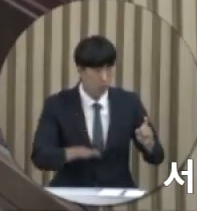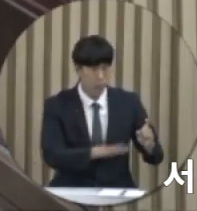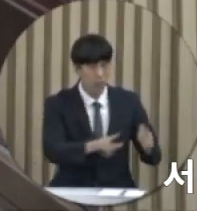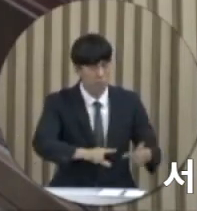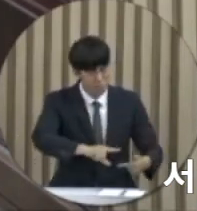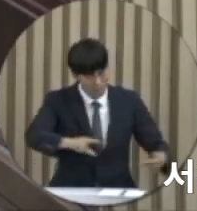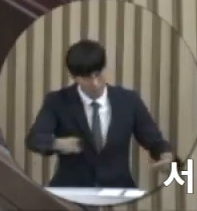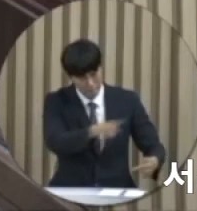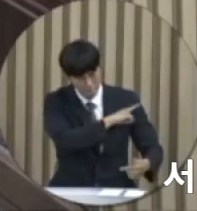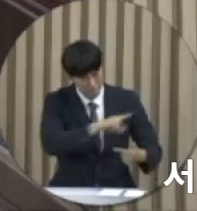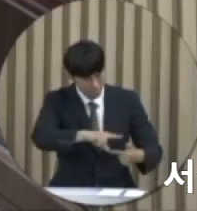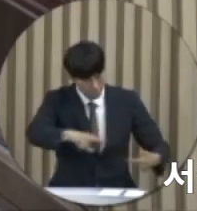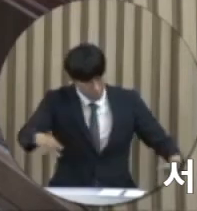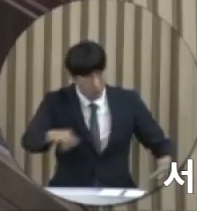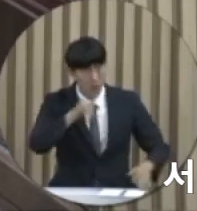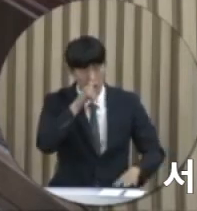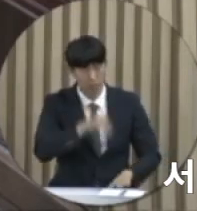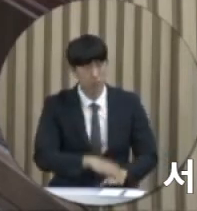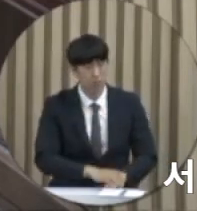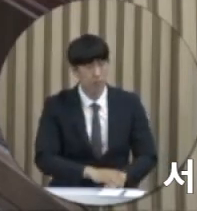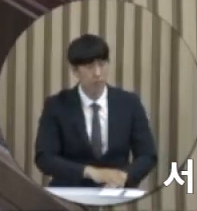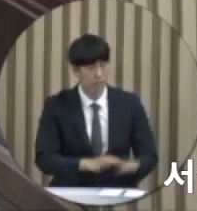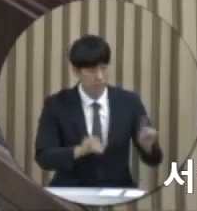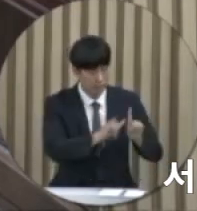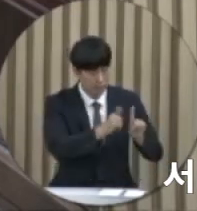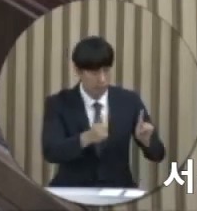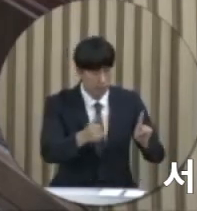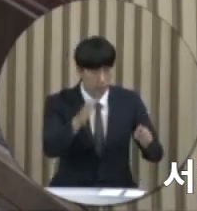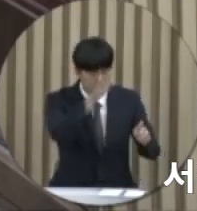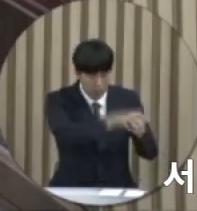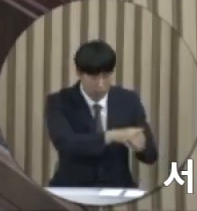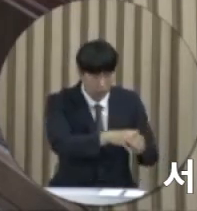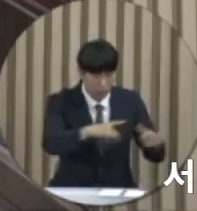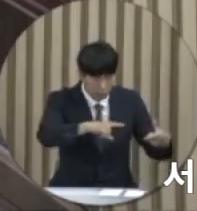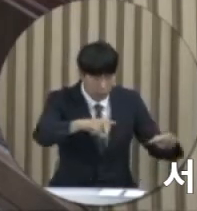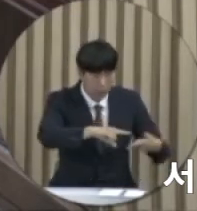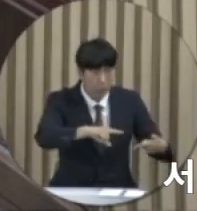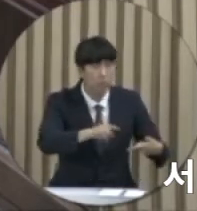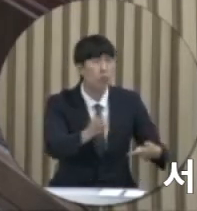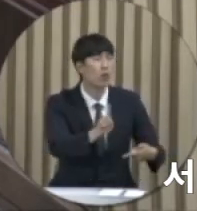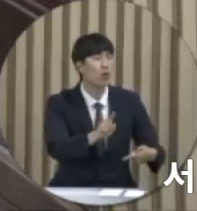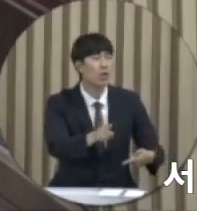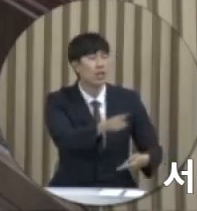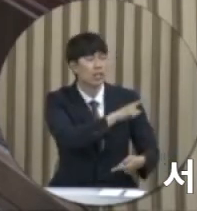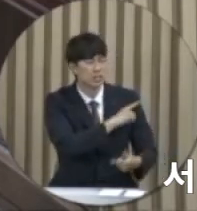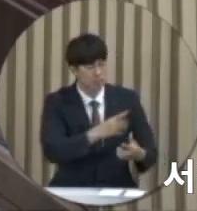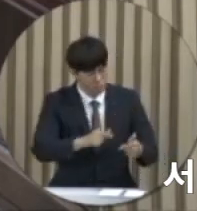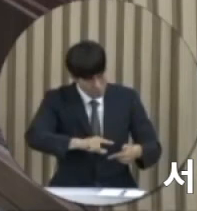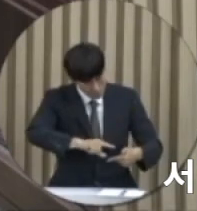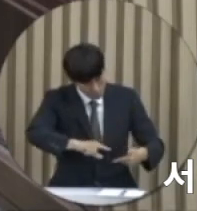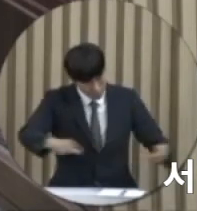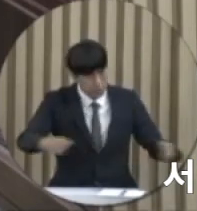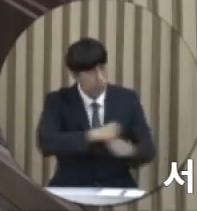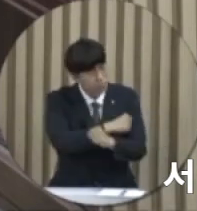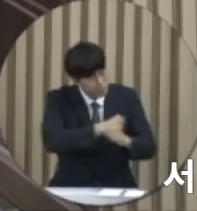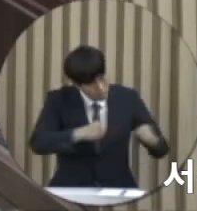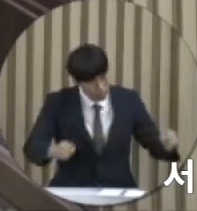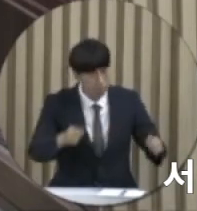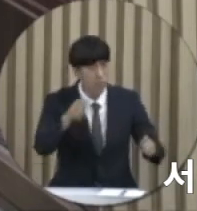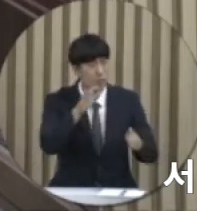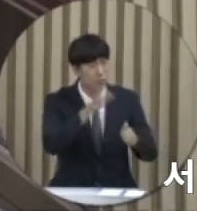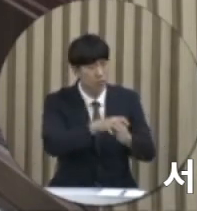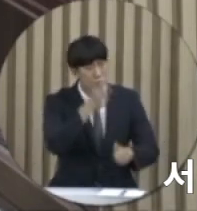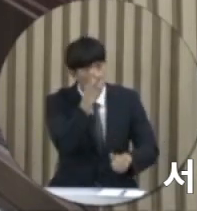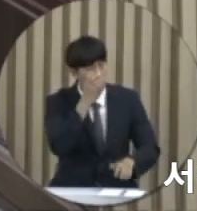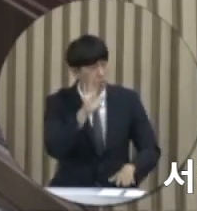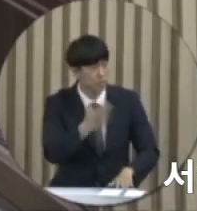면적을 보유하고 있습니다. 그리고 또 1인당 관리 면적 역시도 가장 많이 관리해야 되는 상황입니다. 이 표만